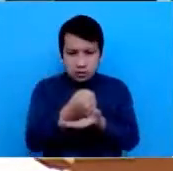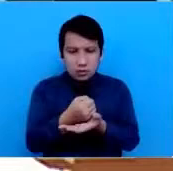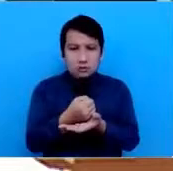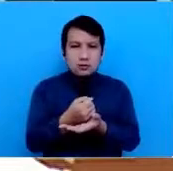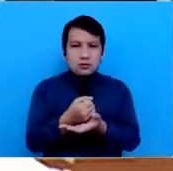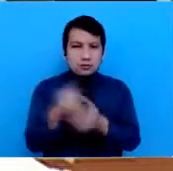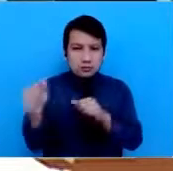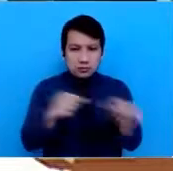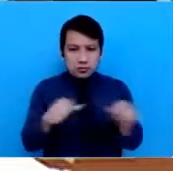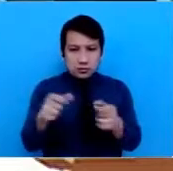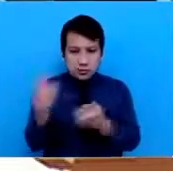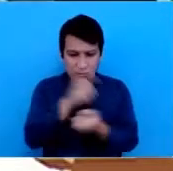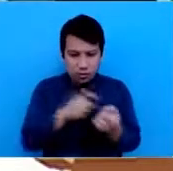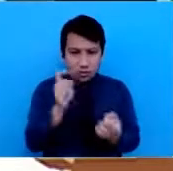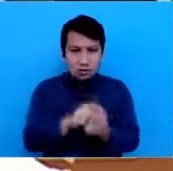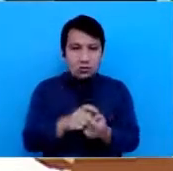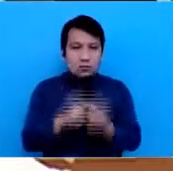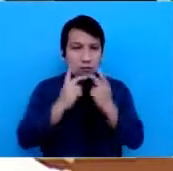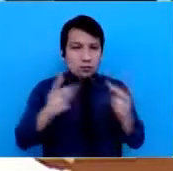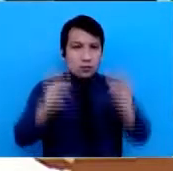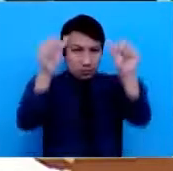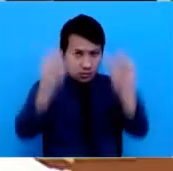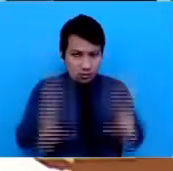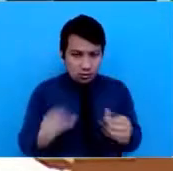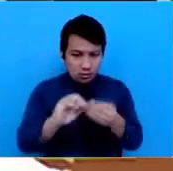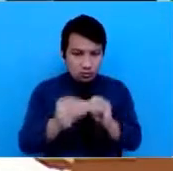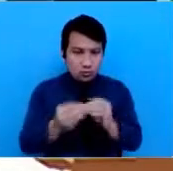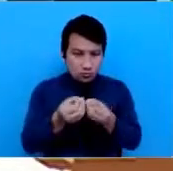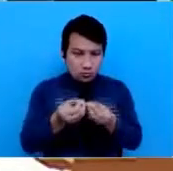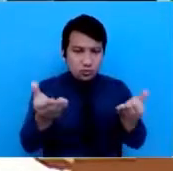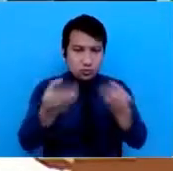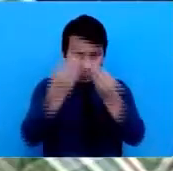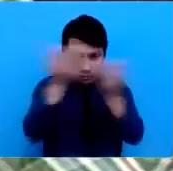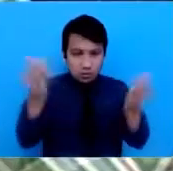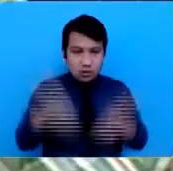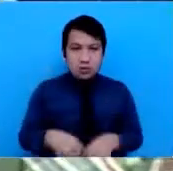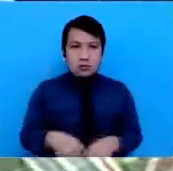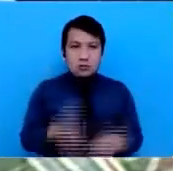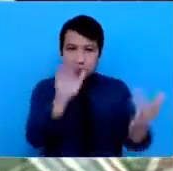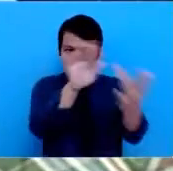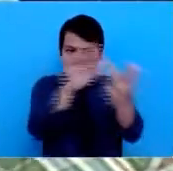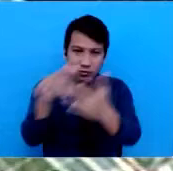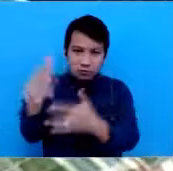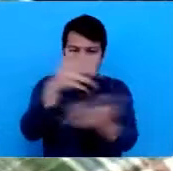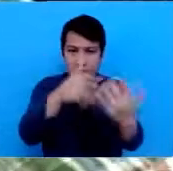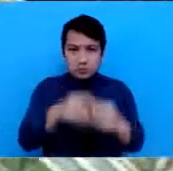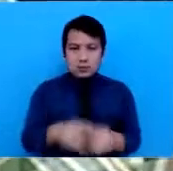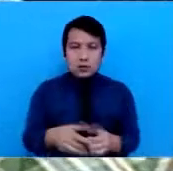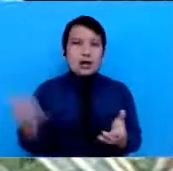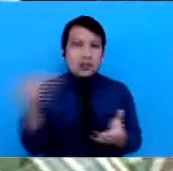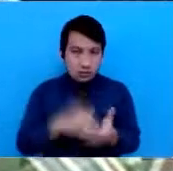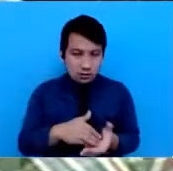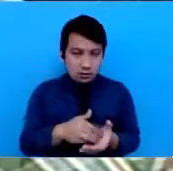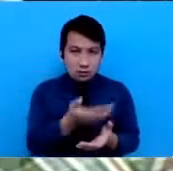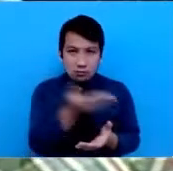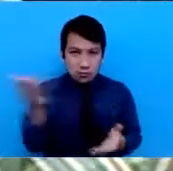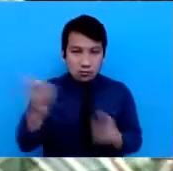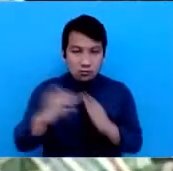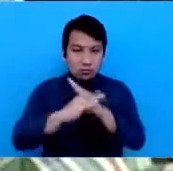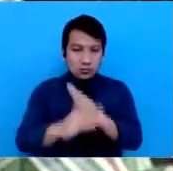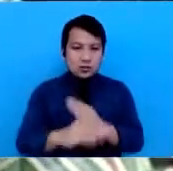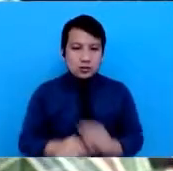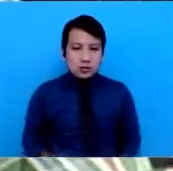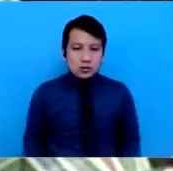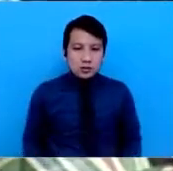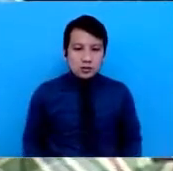adequately published those numbers for them to contact. Again, it's for their protection. Hindi naman